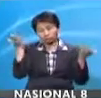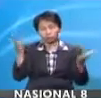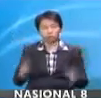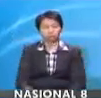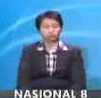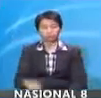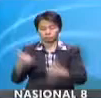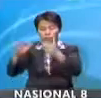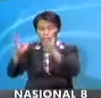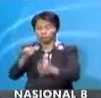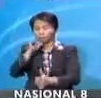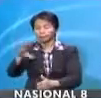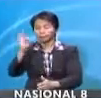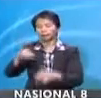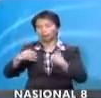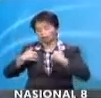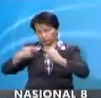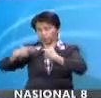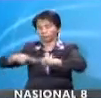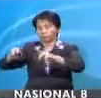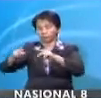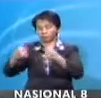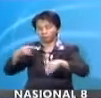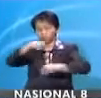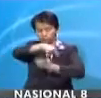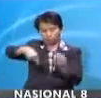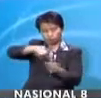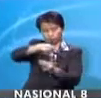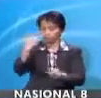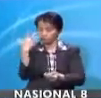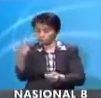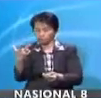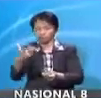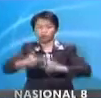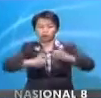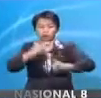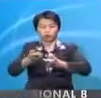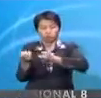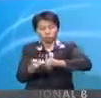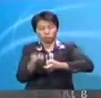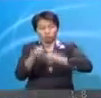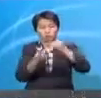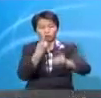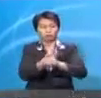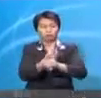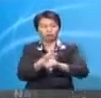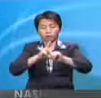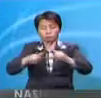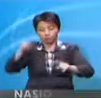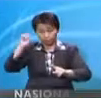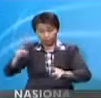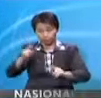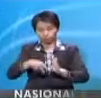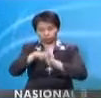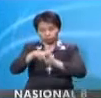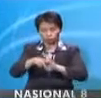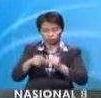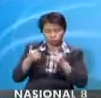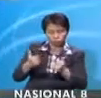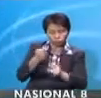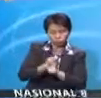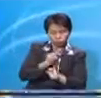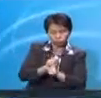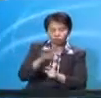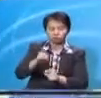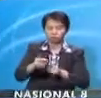tidak terpilih masih berpeluang untuk beraksi di pusingan ketiga kejohanan Liga Hoki Dunia. Syaratnya ialah pamerkan kesungguhan